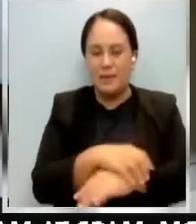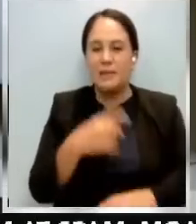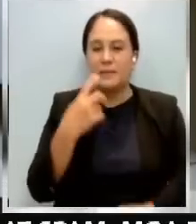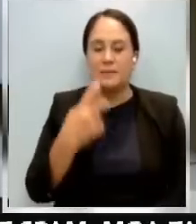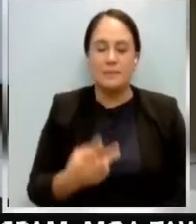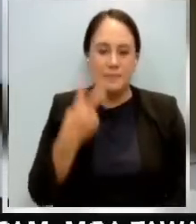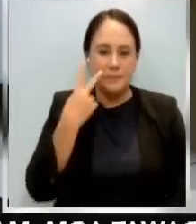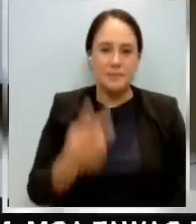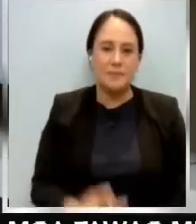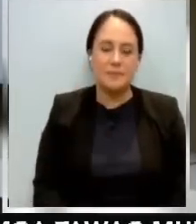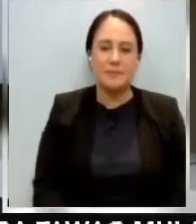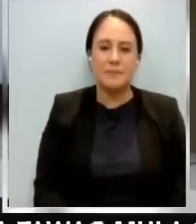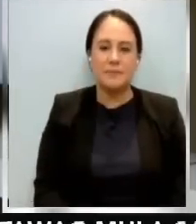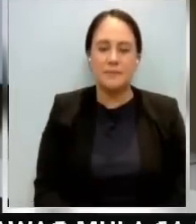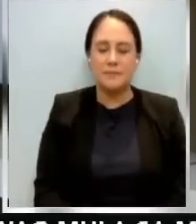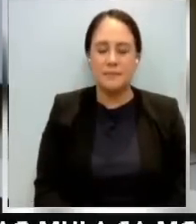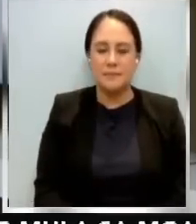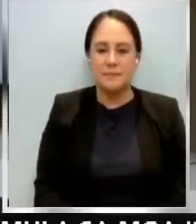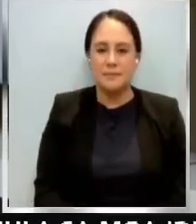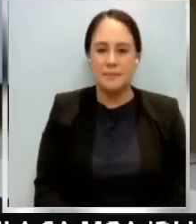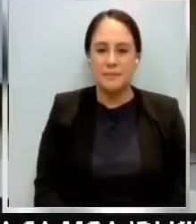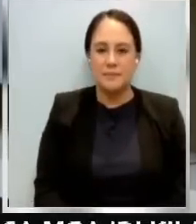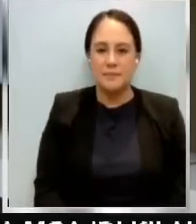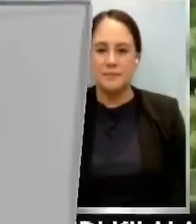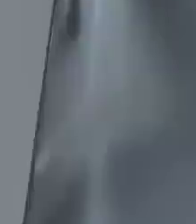Tina Panganibang Perez at Salima Refran.